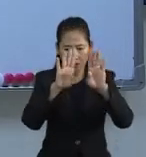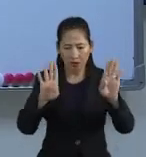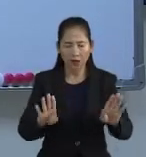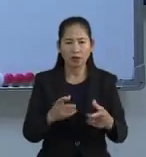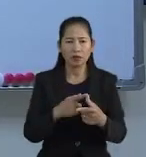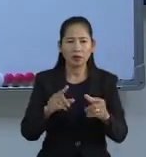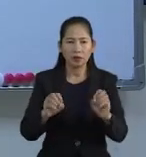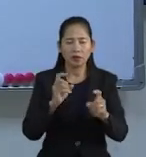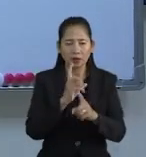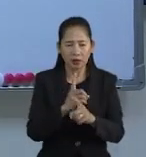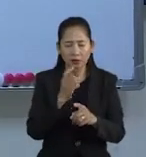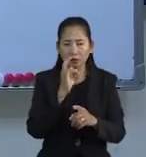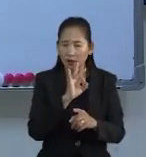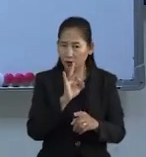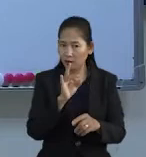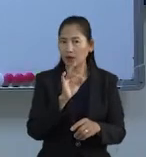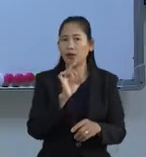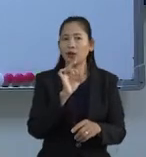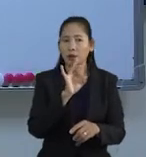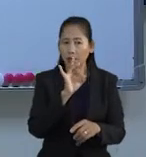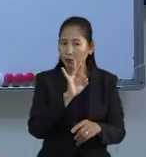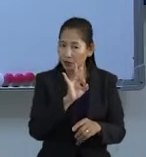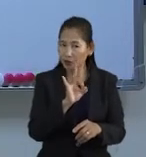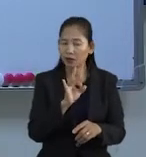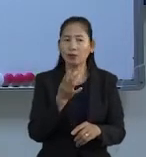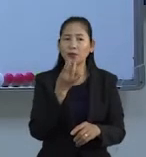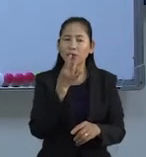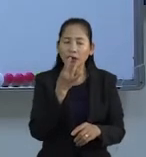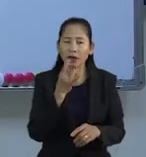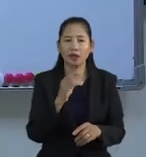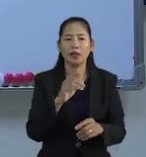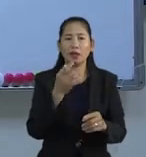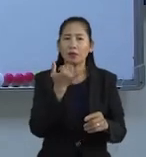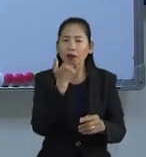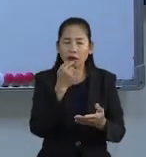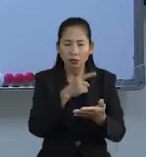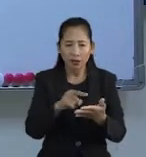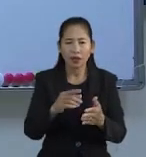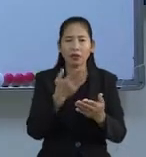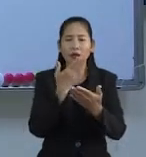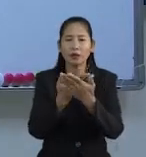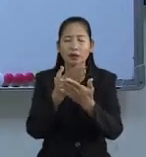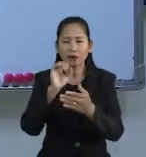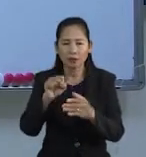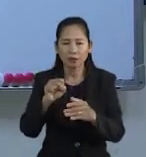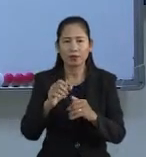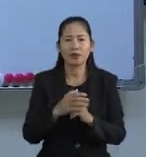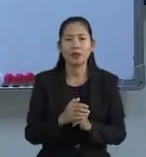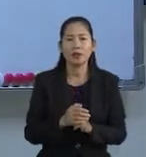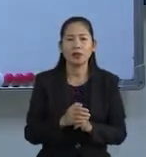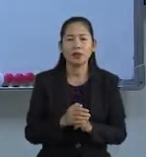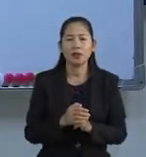ớt bà trở con bật chìa bà cài bà khóc con cài tầm rời làm với nhau con nè và con trai anh